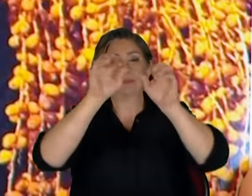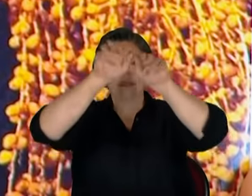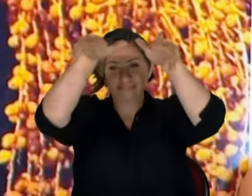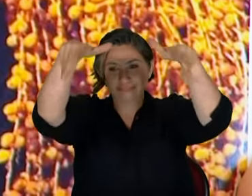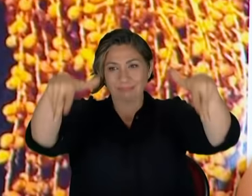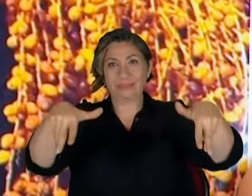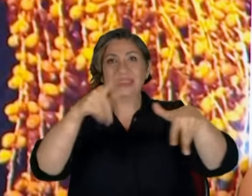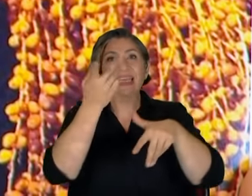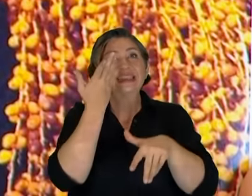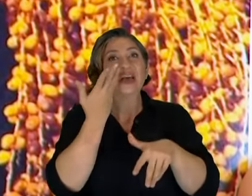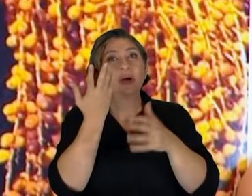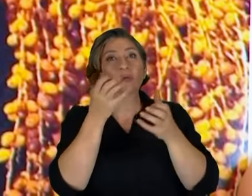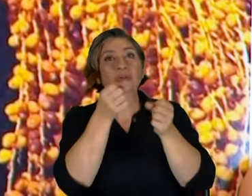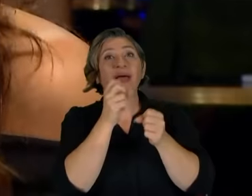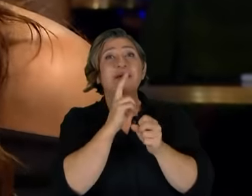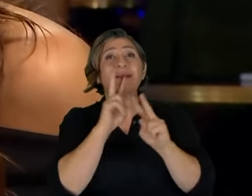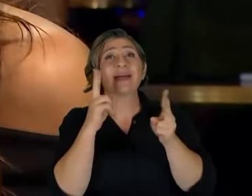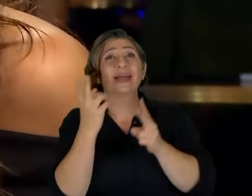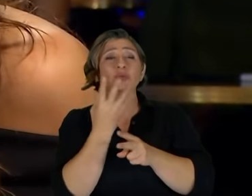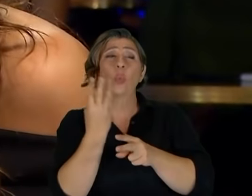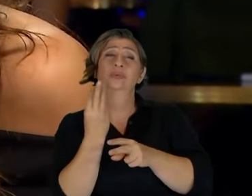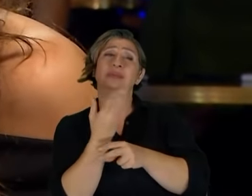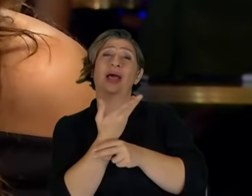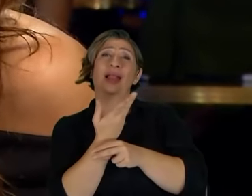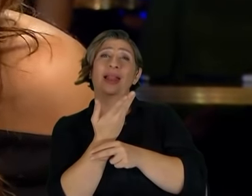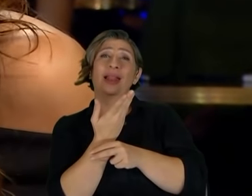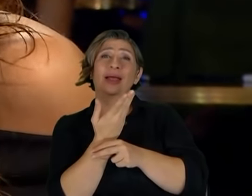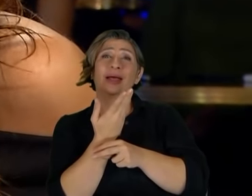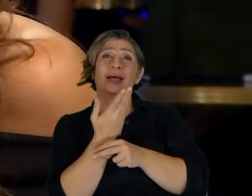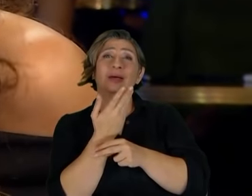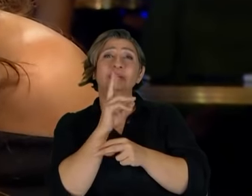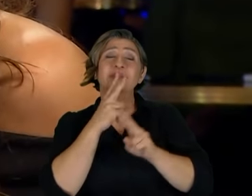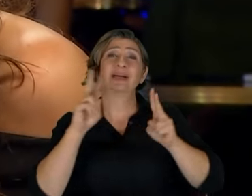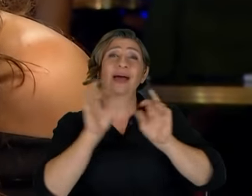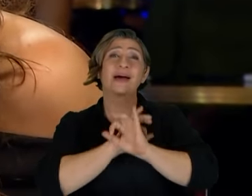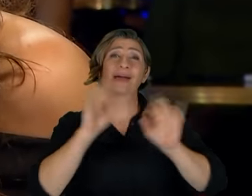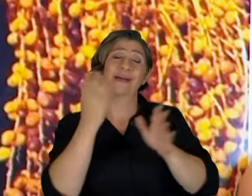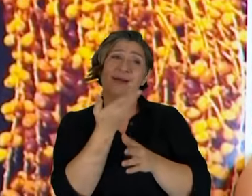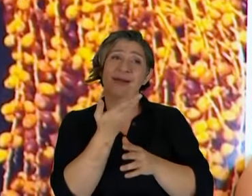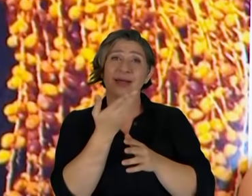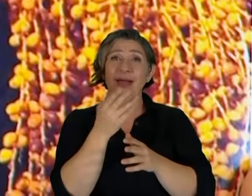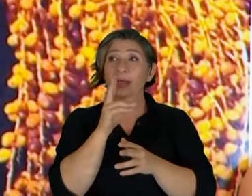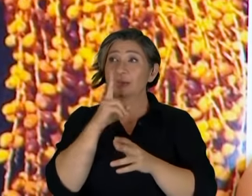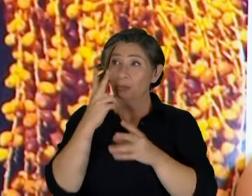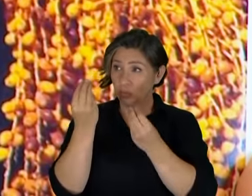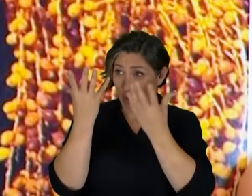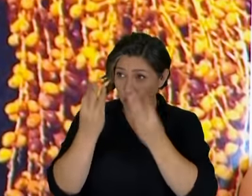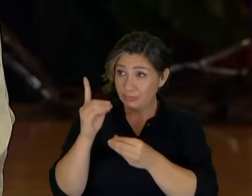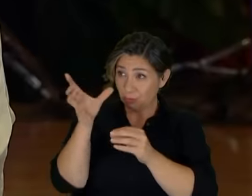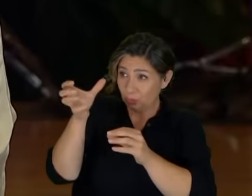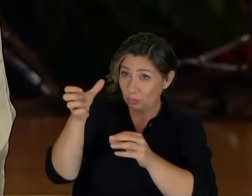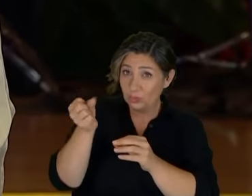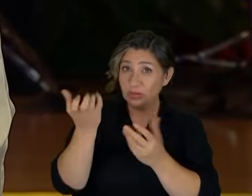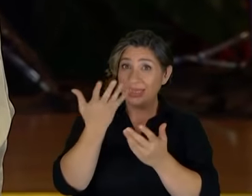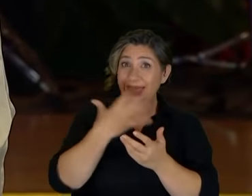niye bundan zevk alıyorsunuz? Ama renkleri çok iyiydi. Lütfen. İçinde. Renkler çok iyi. Yani rengi güzel olan bir şeyi tutunca